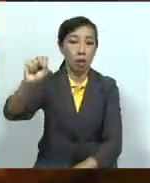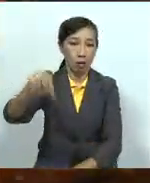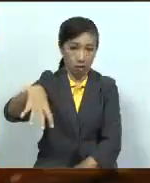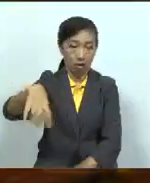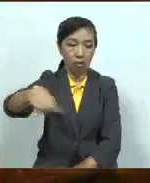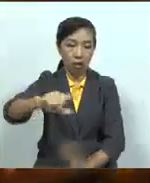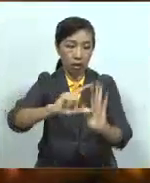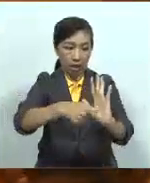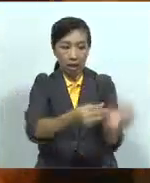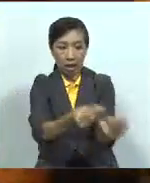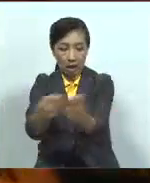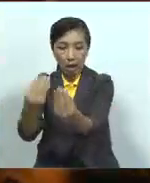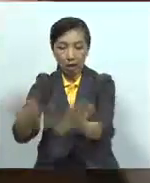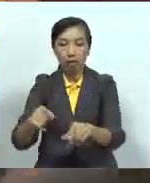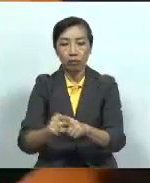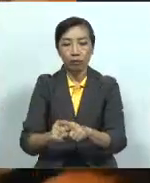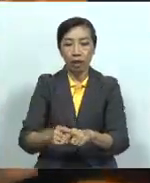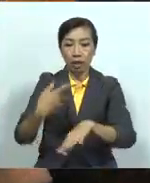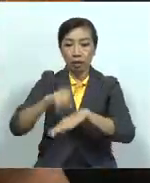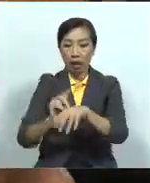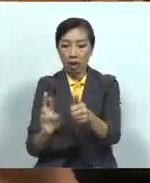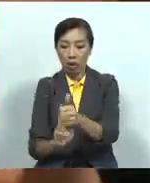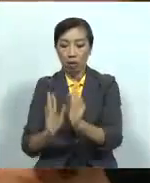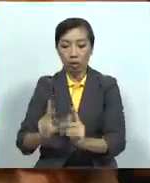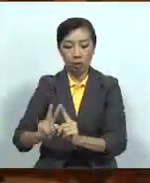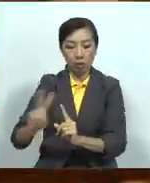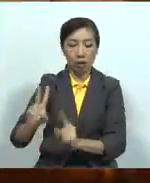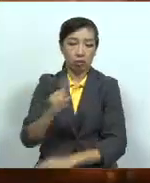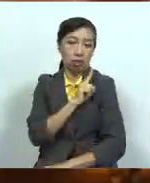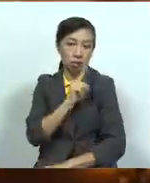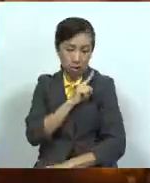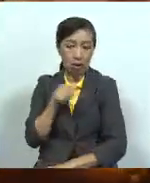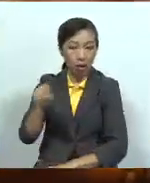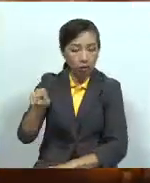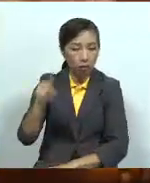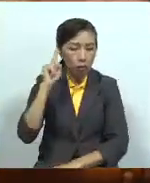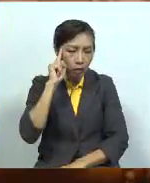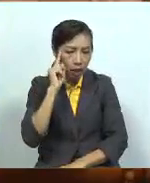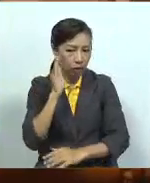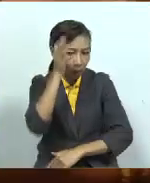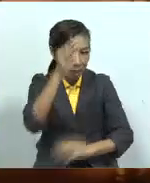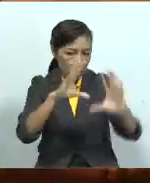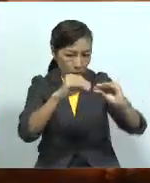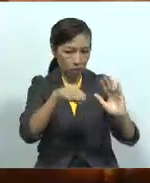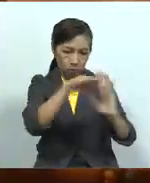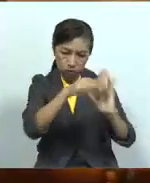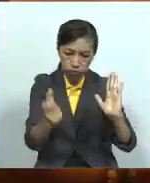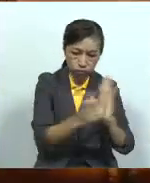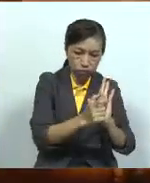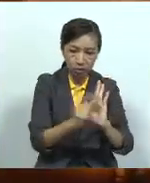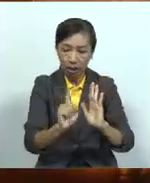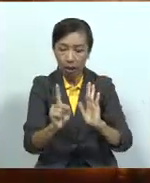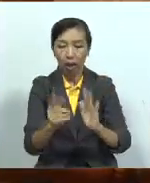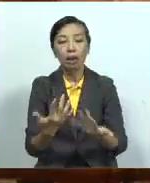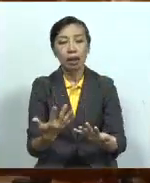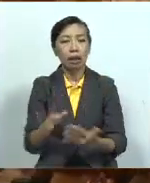รและจากนั้นรองประธานสภาผู้แทนราษฎรคนที่2เนี่ยจะเป็นผู้พิจารณาบรรจุยติต่อไปนายชวนยังยืนยันนะครับว่า